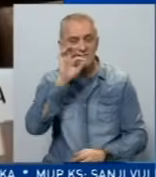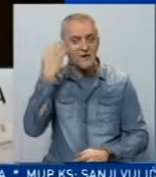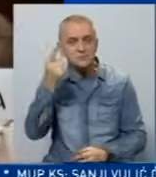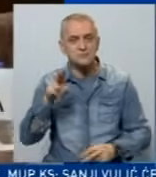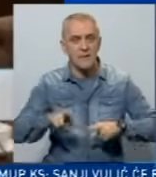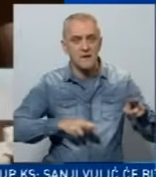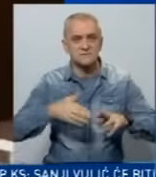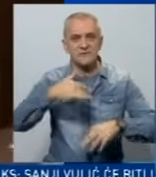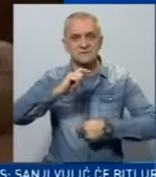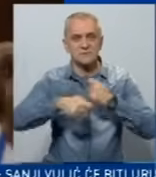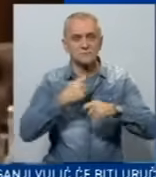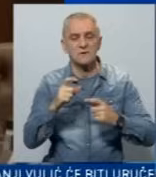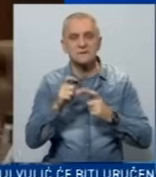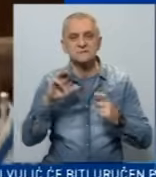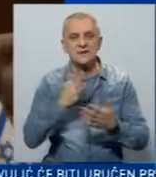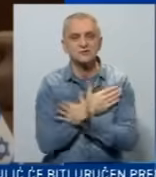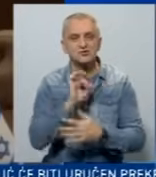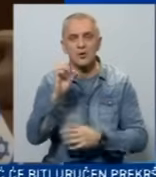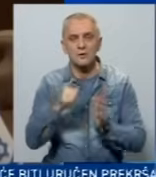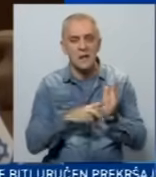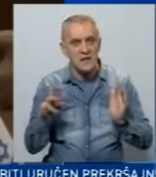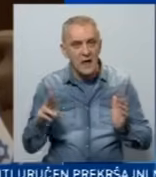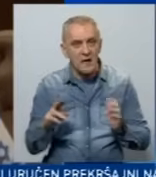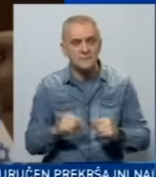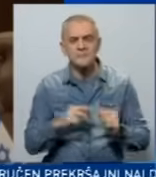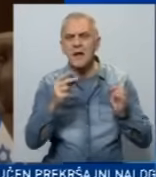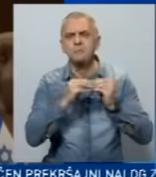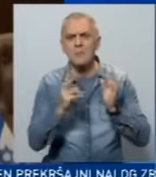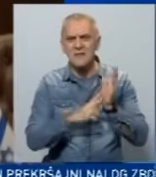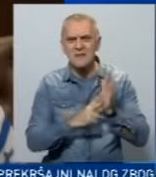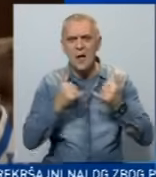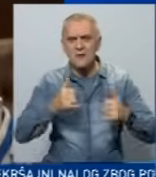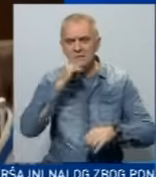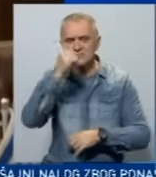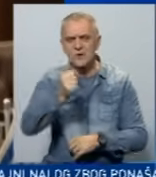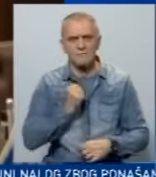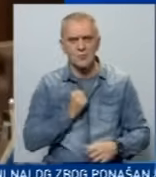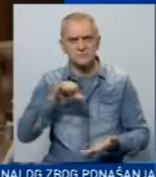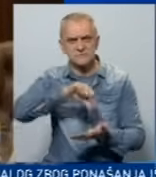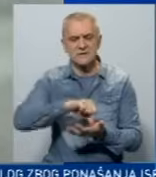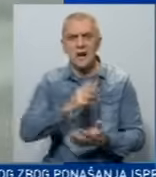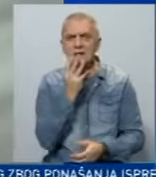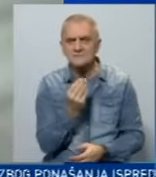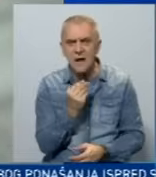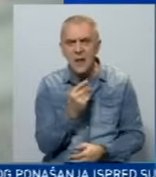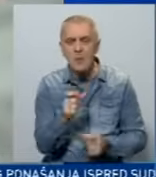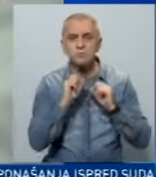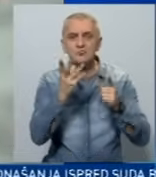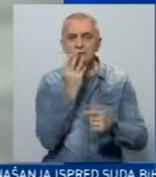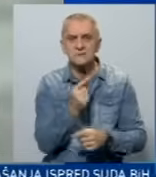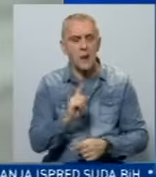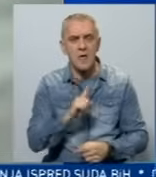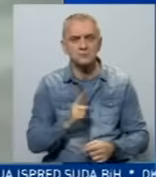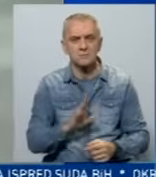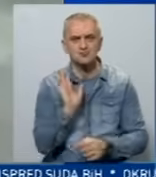francuski ministar vanjskih poslova Stefan Sejourne. Netanyahu je danas posjetio trupe u centralnom Izraelu te poručio da Izrael